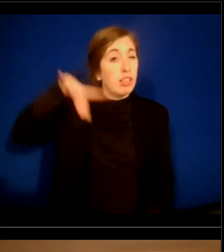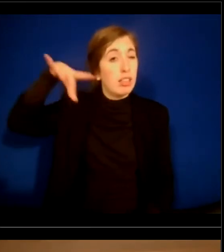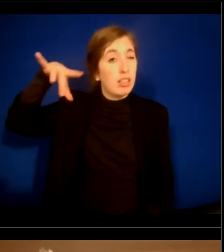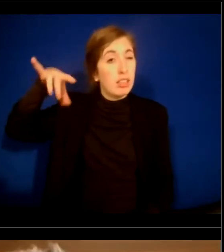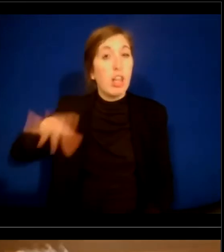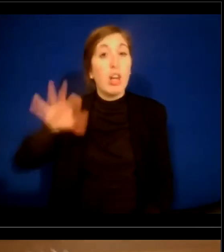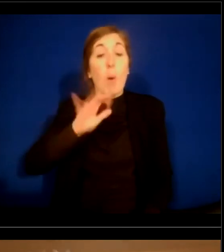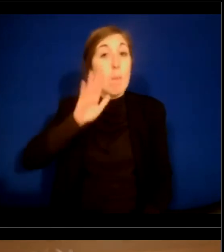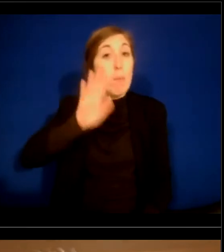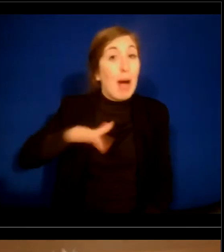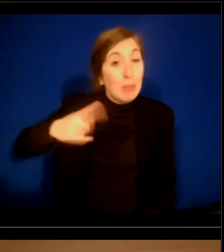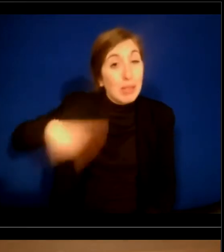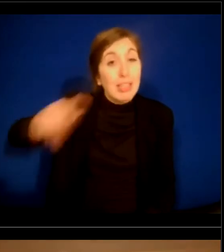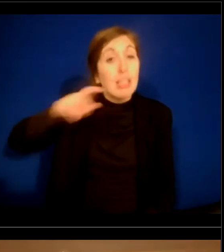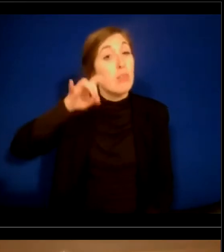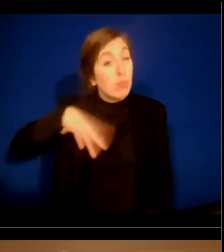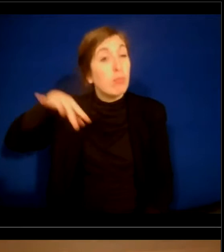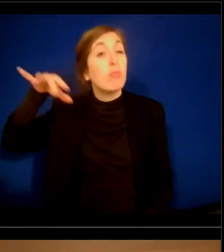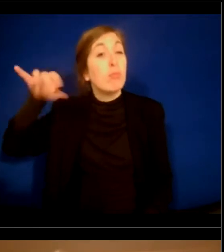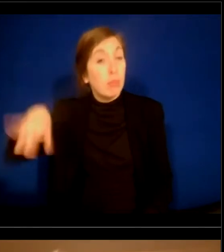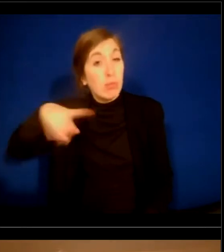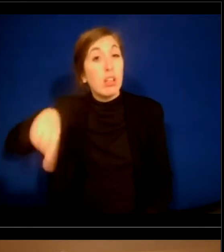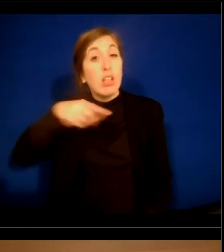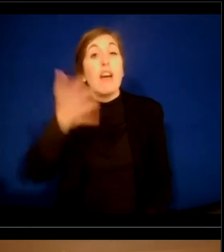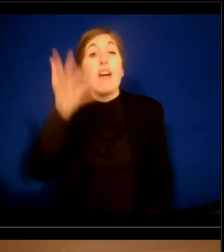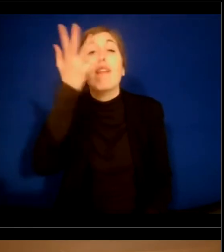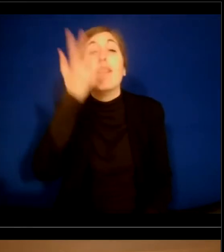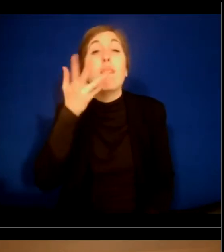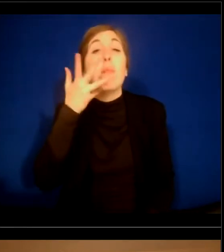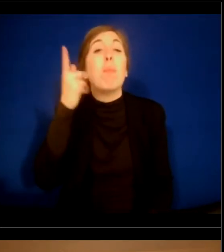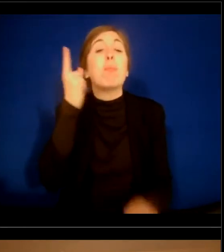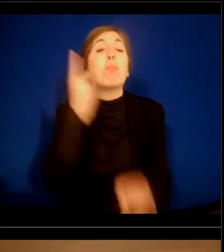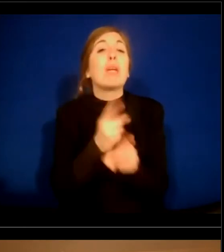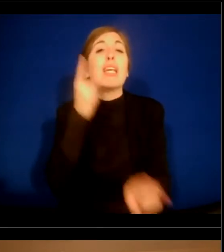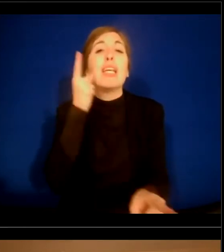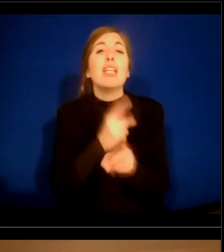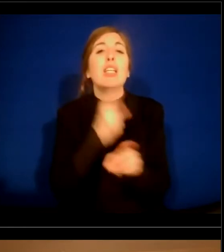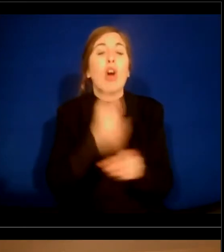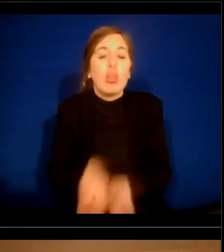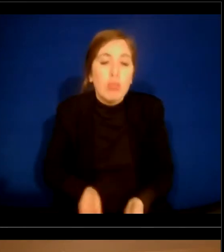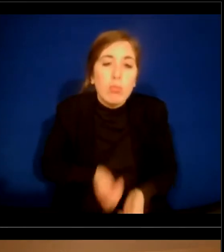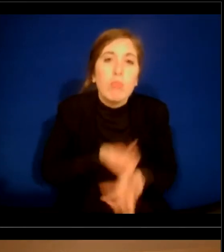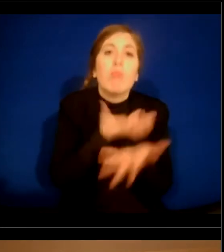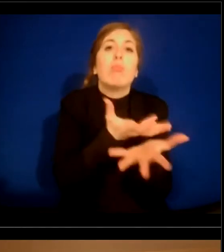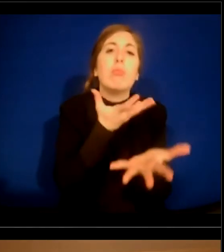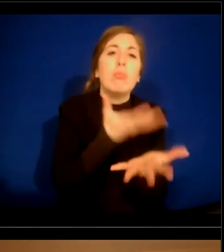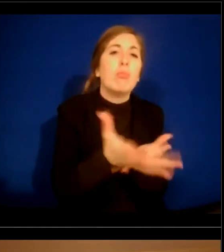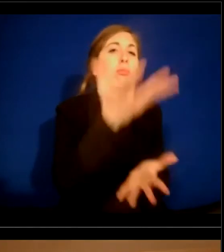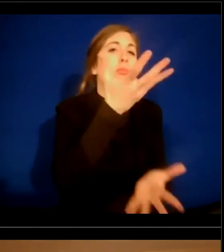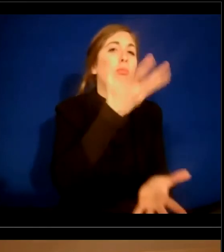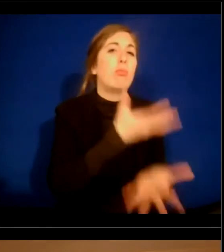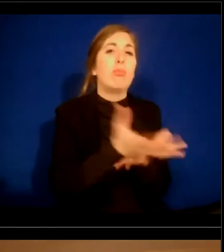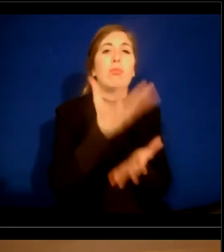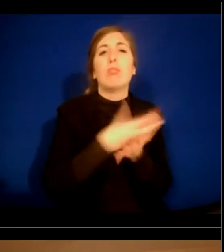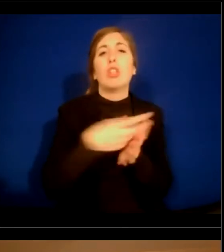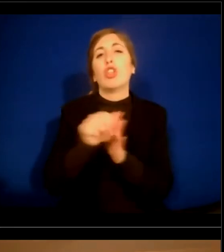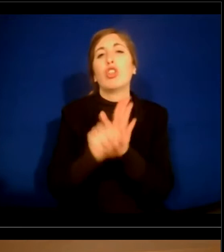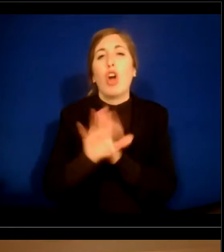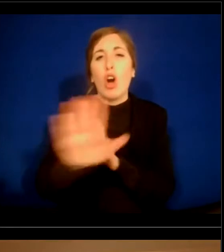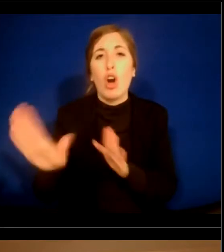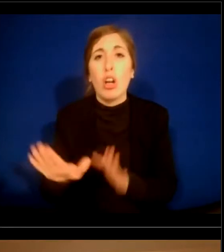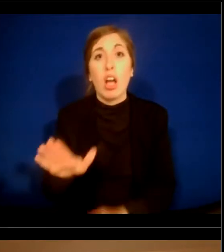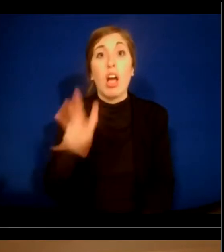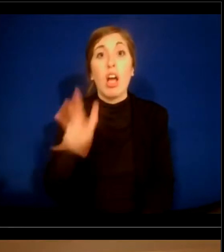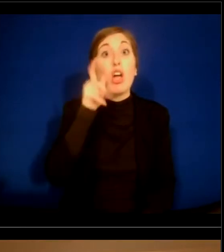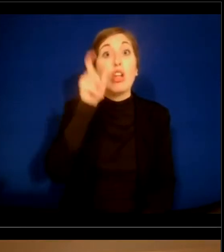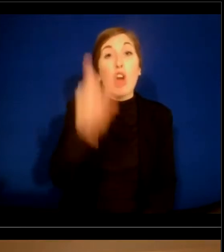bambini che avevano proprio il bisogno di parlarci, di raccontare le loro storie, dei loro mariti lasciati a